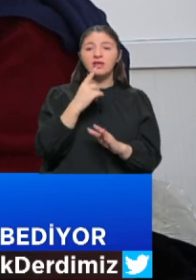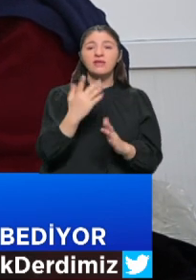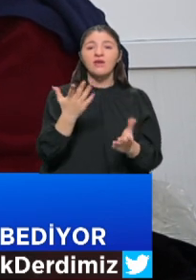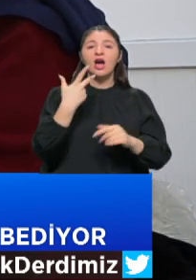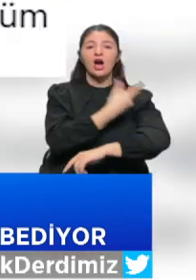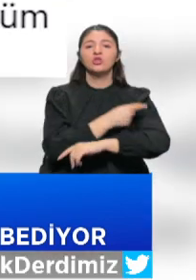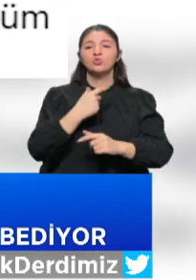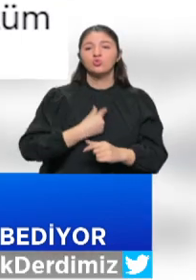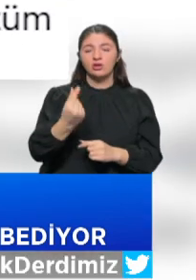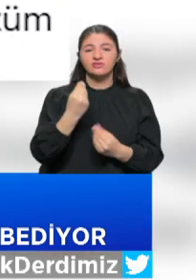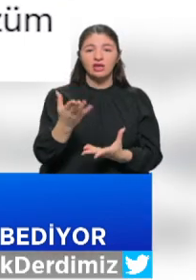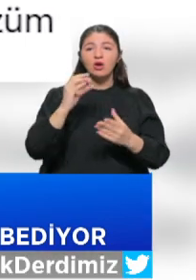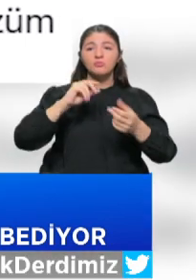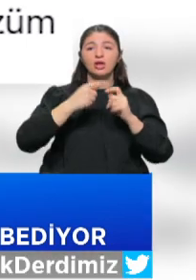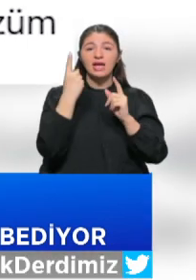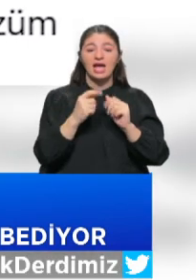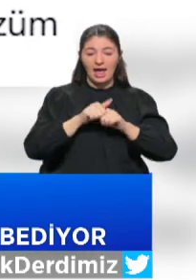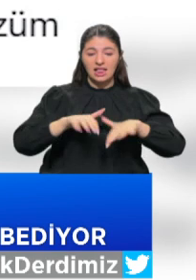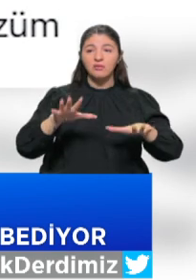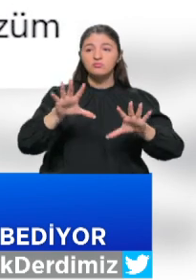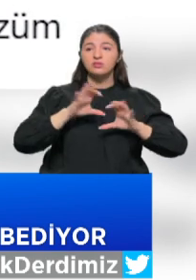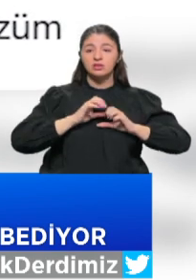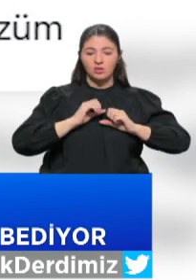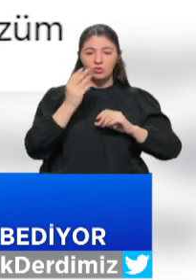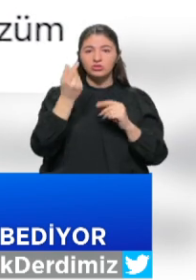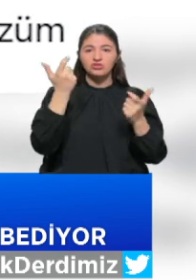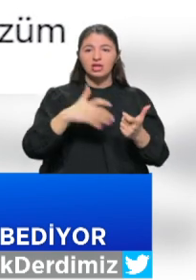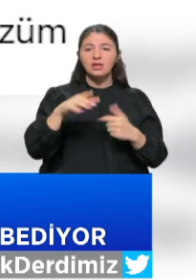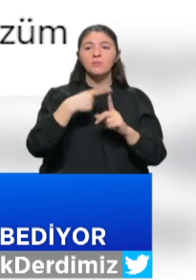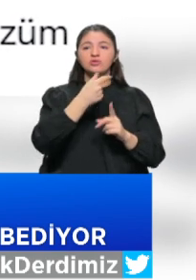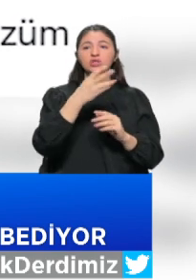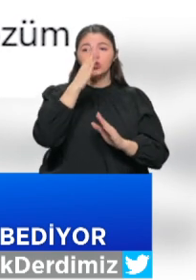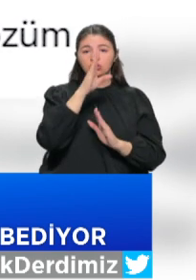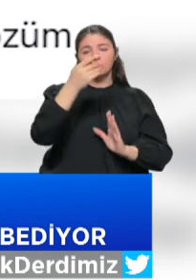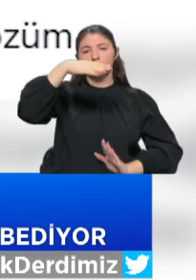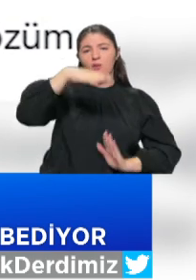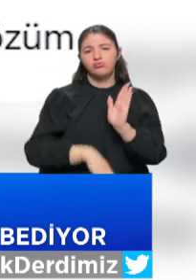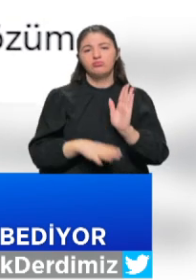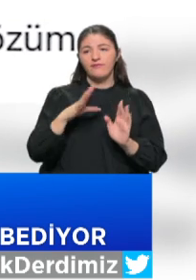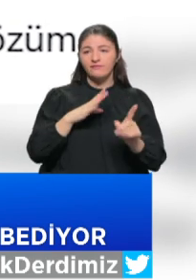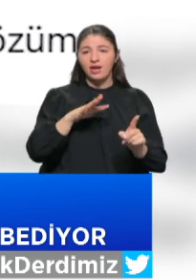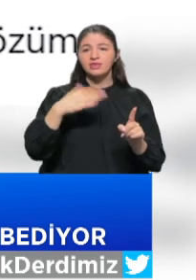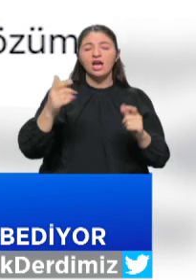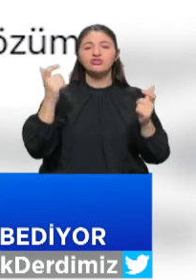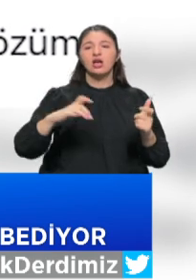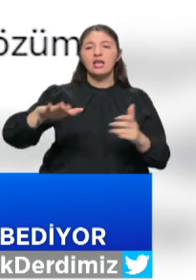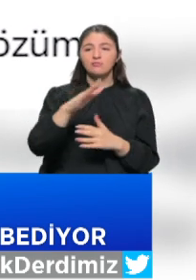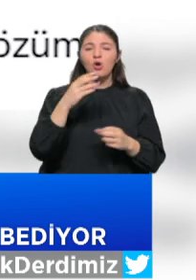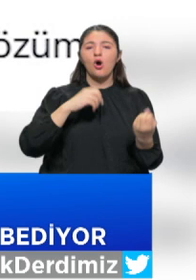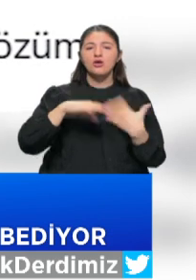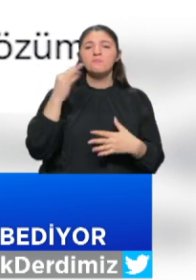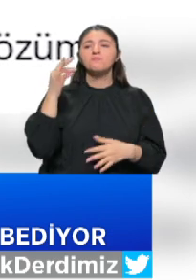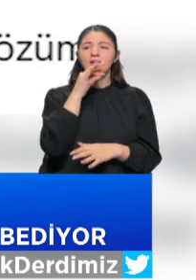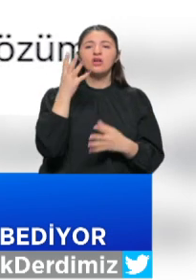ve aşağı uyarısını yineledi Mikron ilk etkileyip yayılım gösterdiği şehirlerde vaka sayıları ciddi düşüş gösteriyor diğer şehirlerimizde